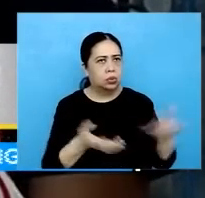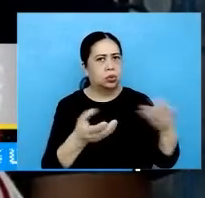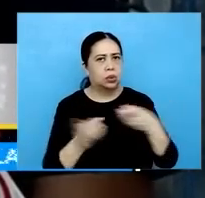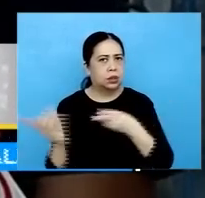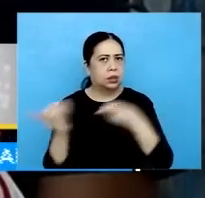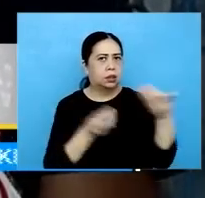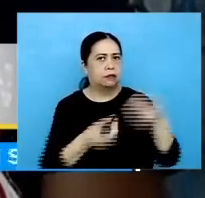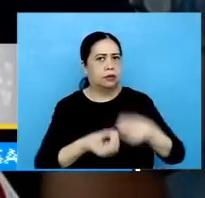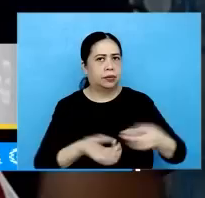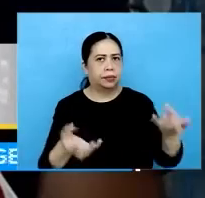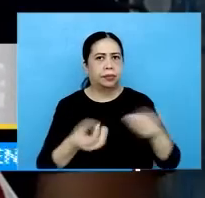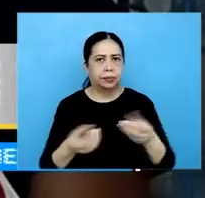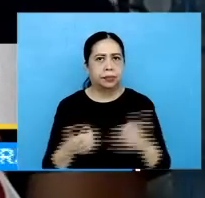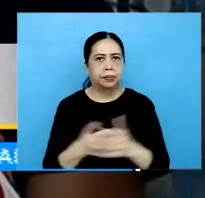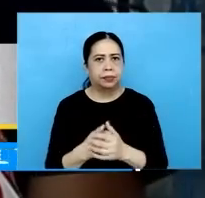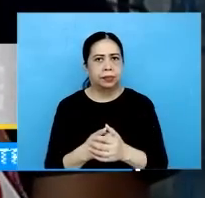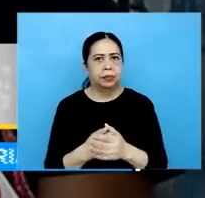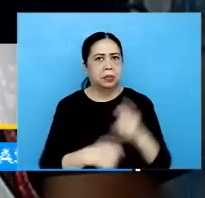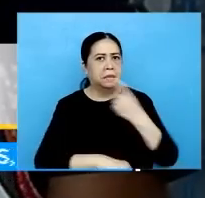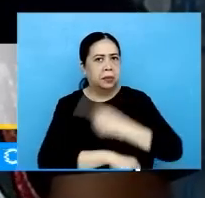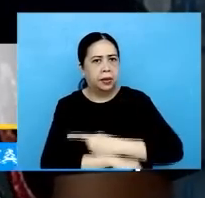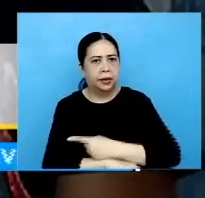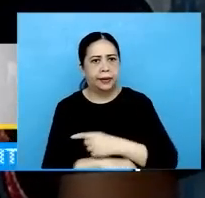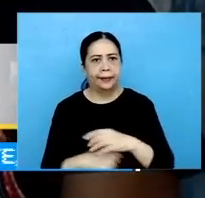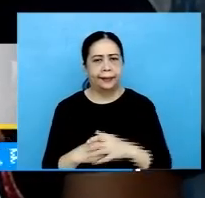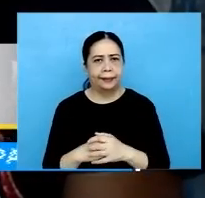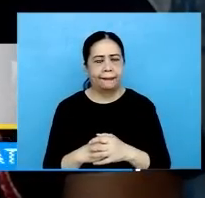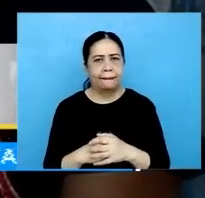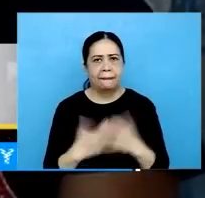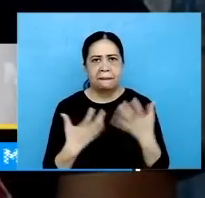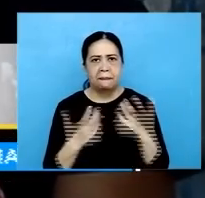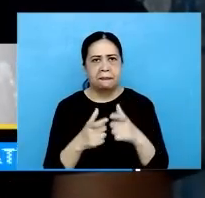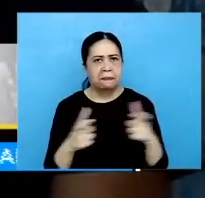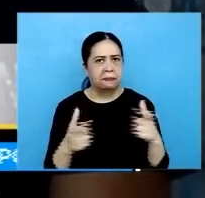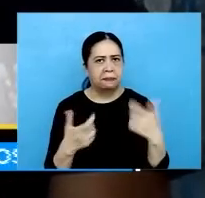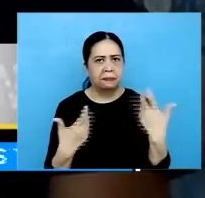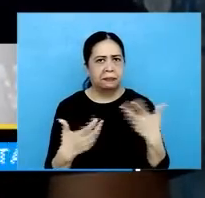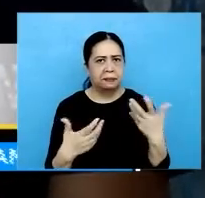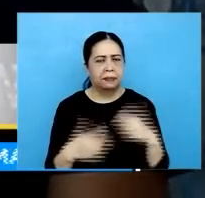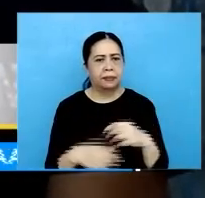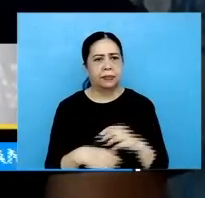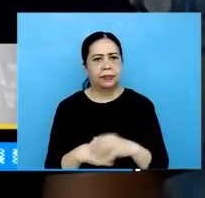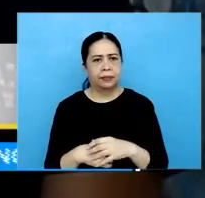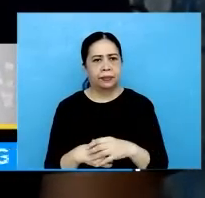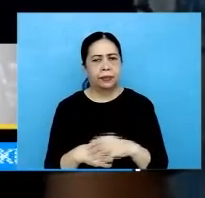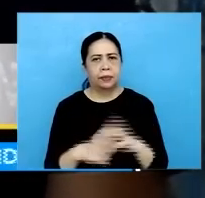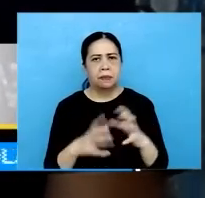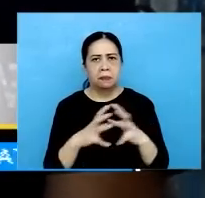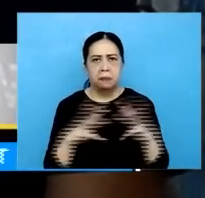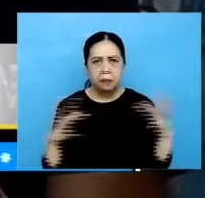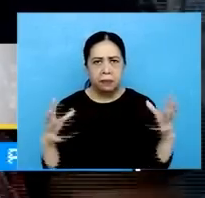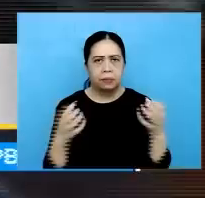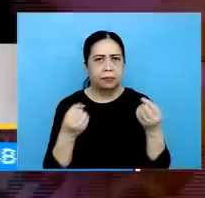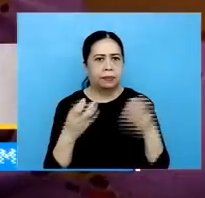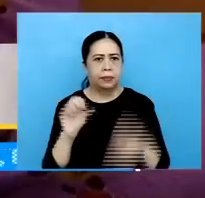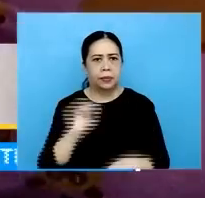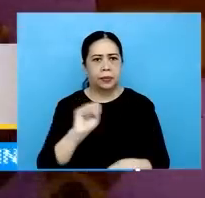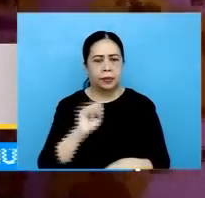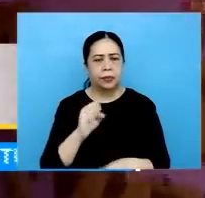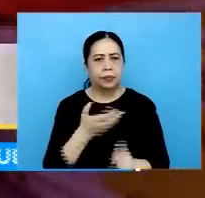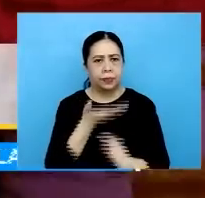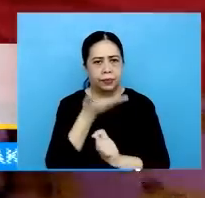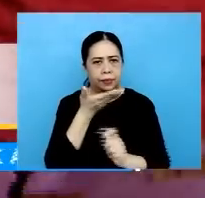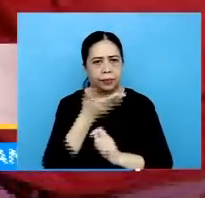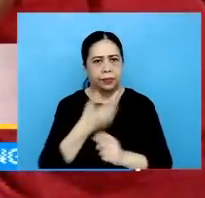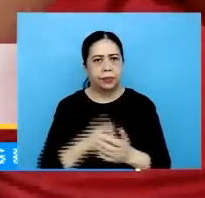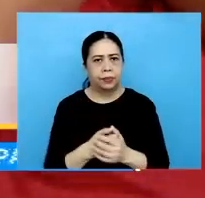ganung araw ng mga ganung kalaki o karami na shabu.